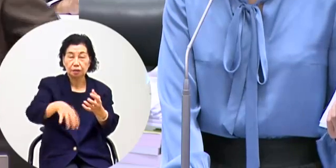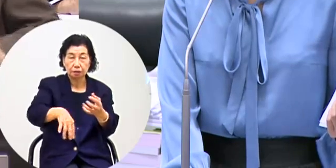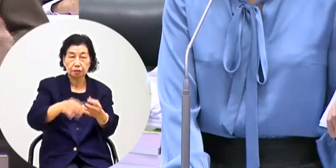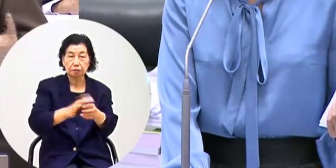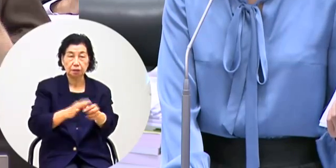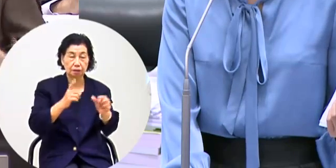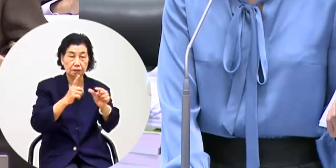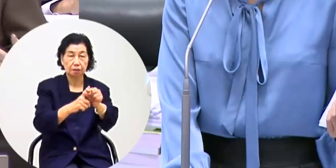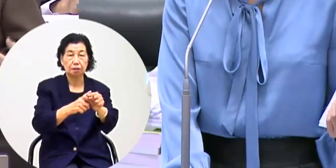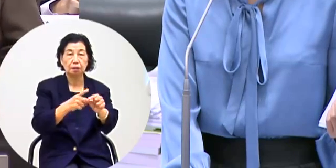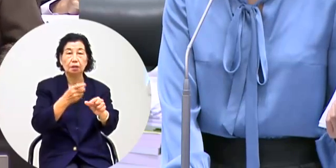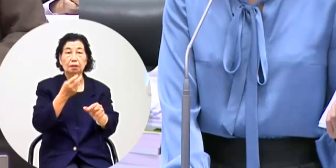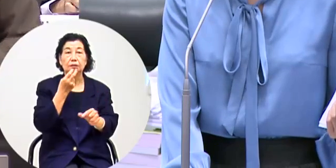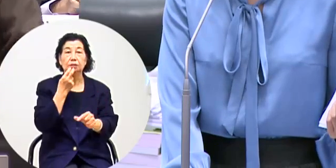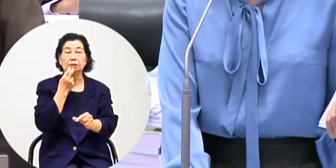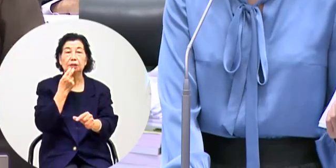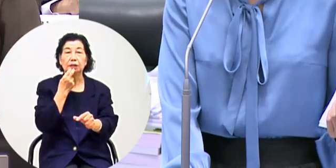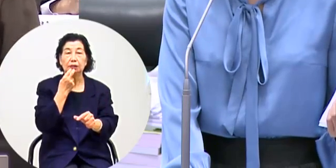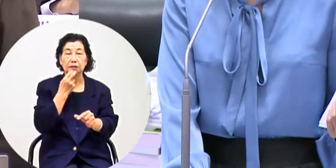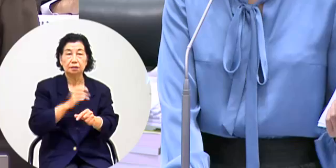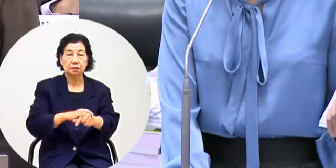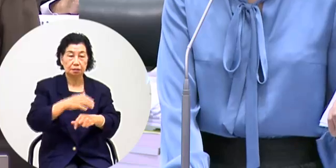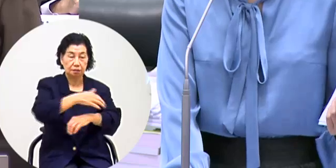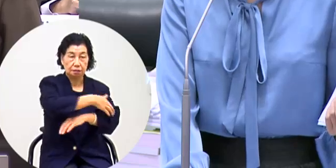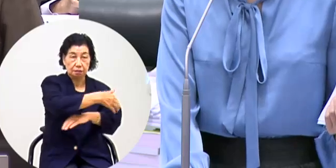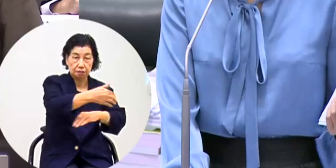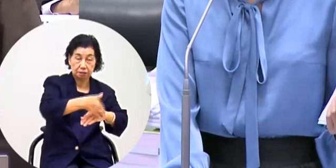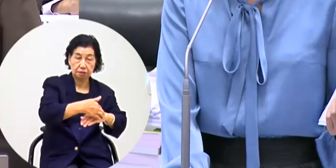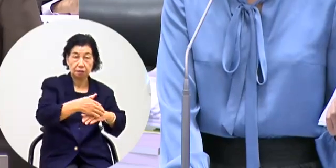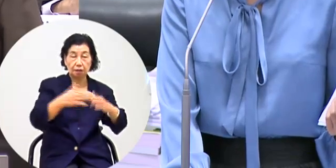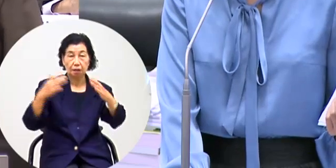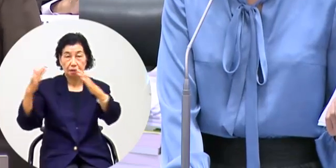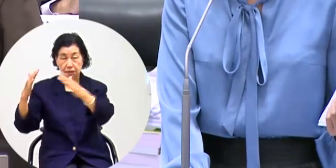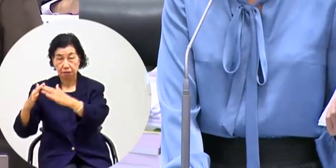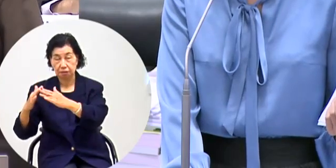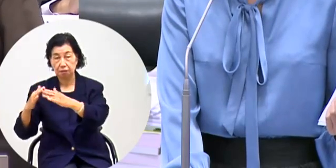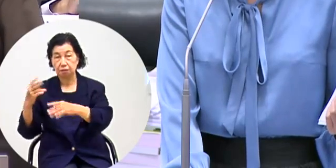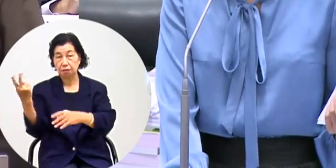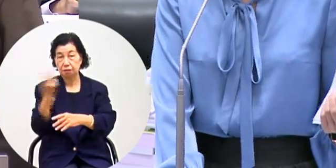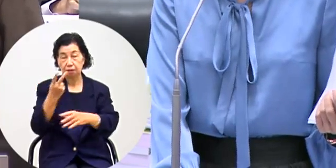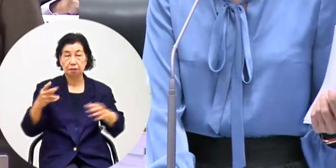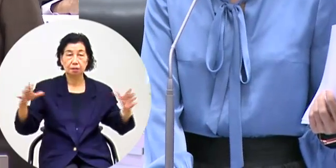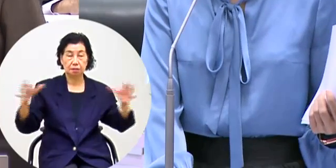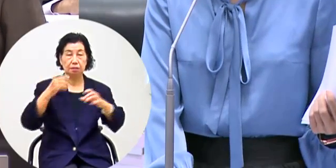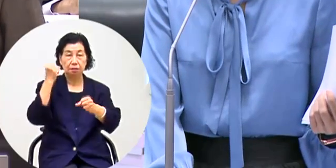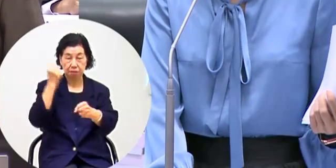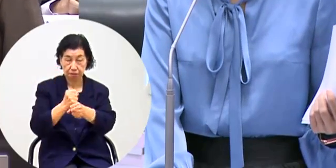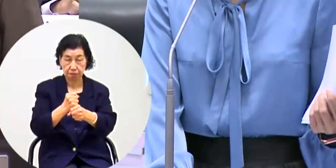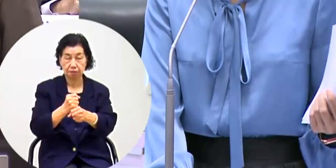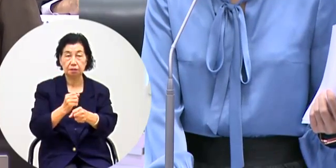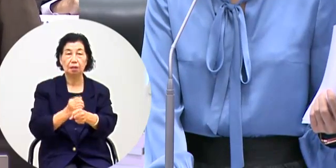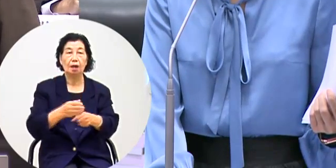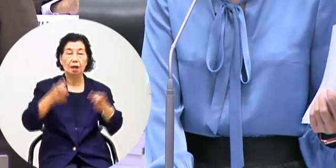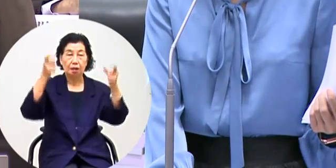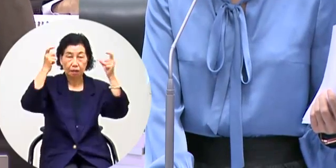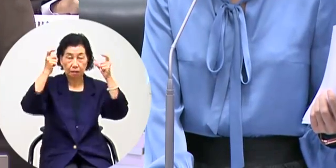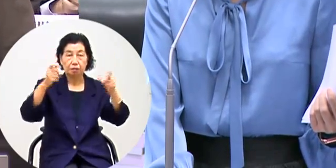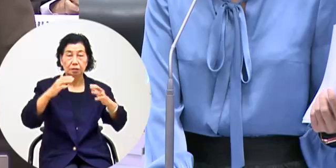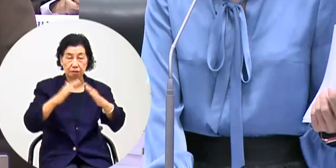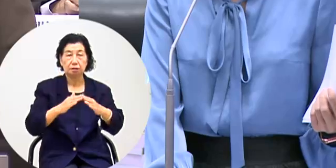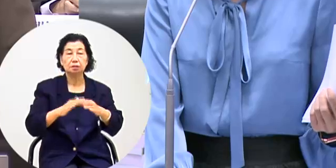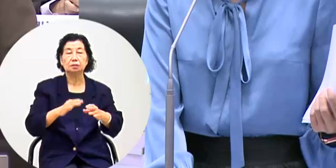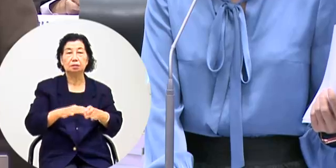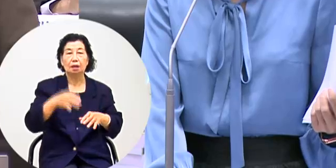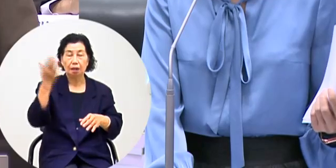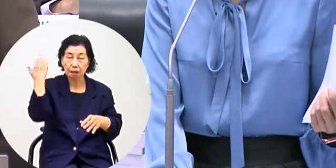间相互合作对我们高雄市过去是基于这样的理由。不过我觉得说这些底渣